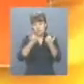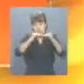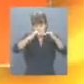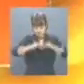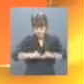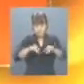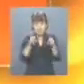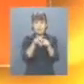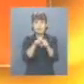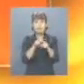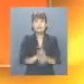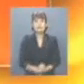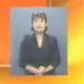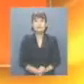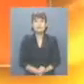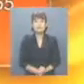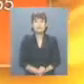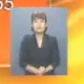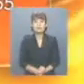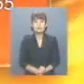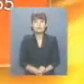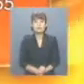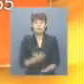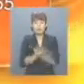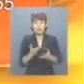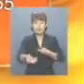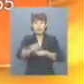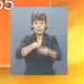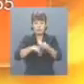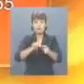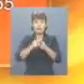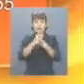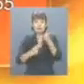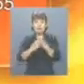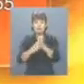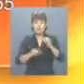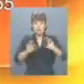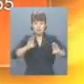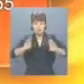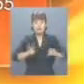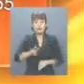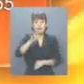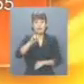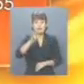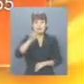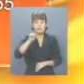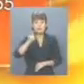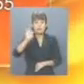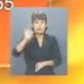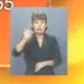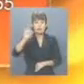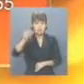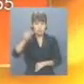าอีกด้วยค่ะอัตราแลกเปลี่ยนในวันนี้ดอลลาร์แข็งค่าขึ้นมาเมื่อเทียบกับเยนแล้วอยู่ที่ 76.92 เงินบาทอ่อนค่าลง